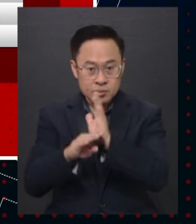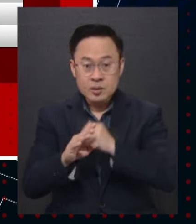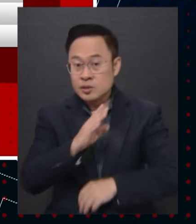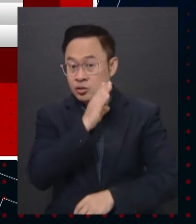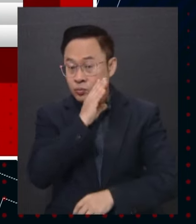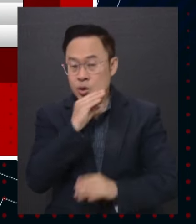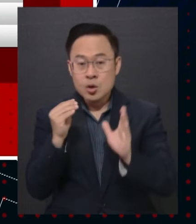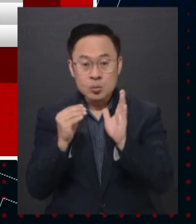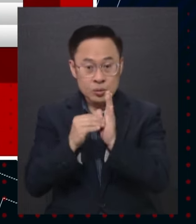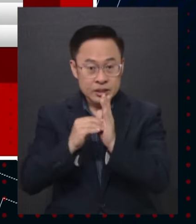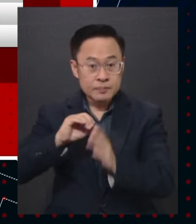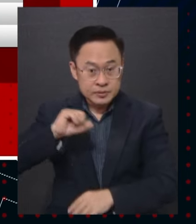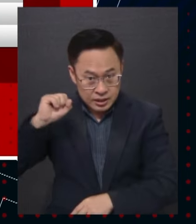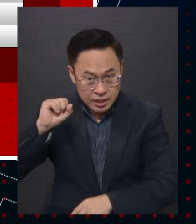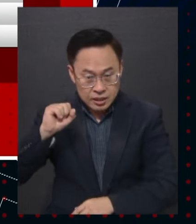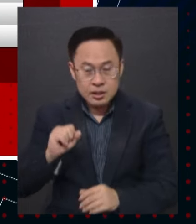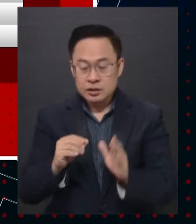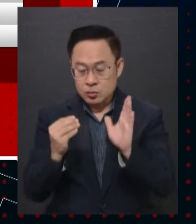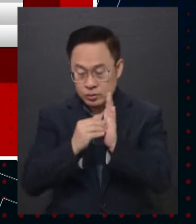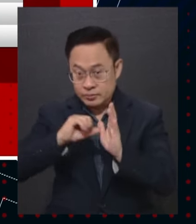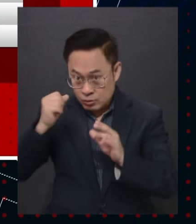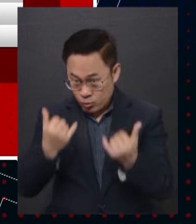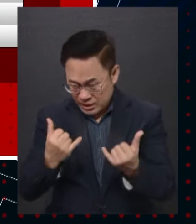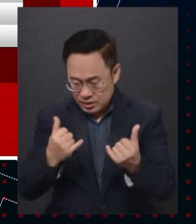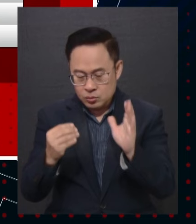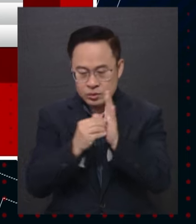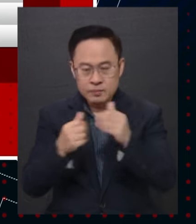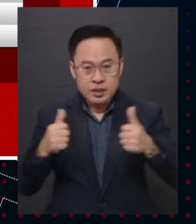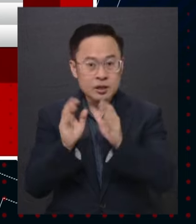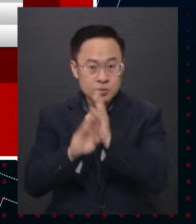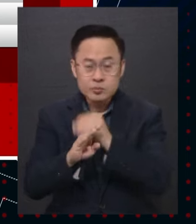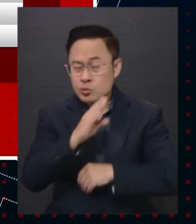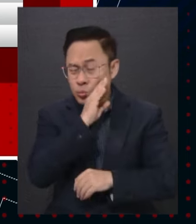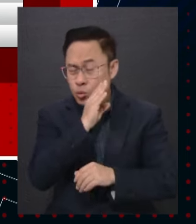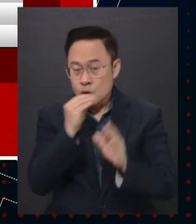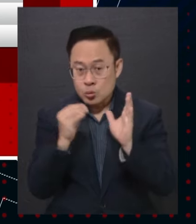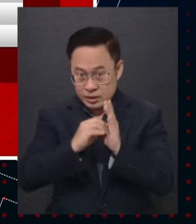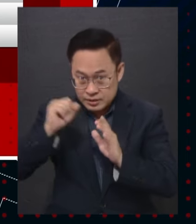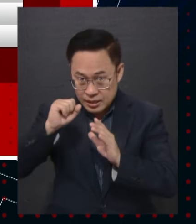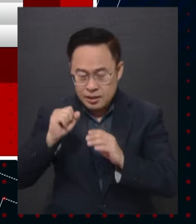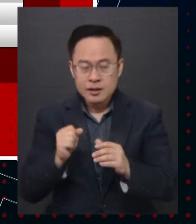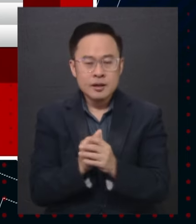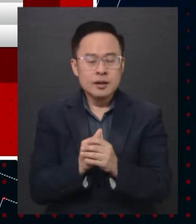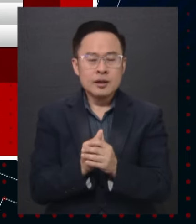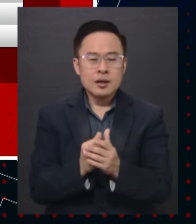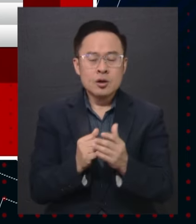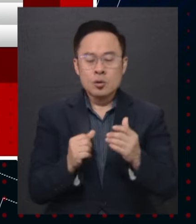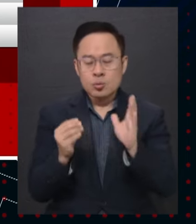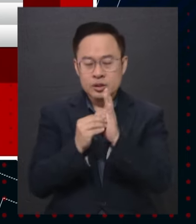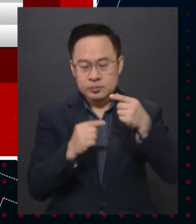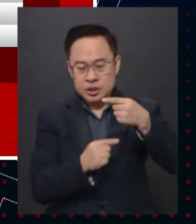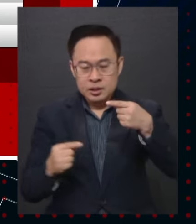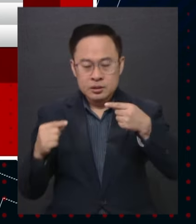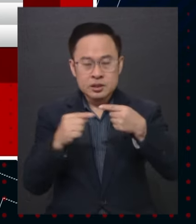ไปเก็บ3แต้มได้แต้มจะขึ้นไปเท่าบุรีรั ม ย์แล้วแข่งน้อยกว่าด้วย ะ นะส่วนไล่เรียงลงมาครับราชบุรีอันดับ5นะครับ